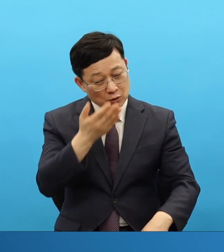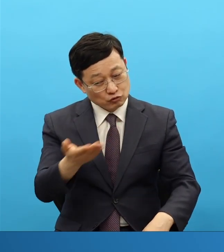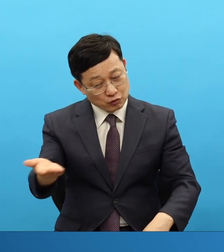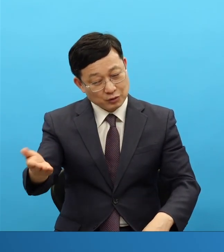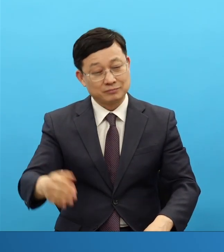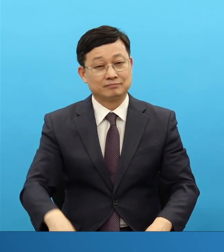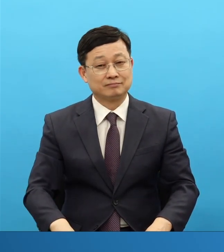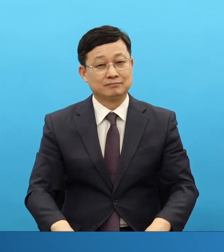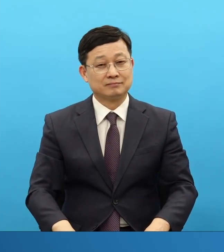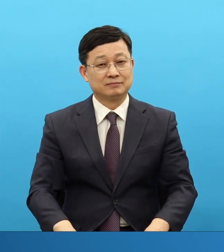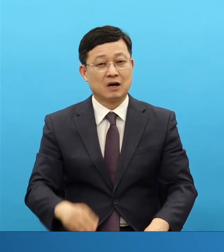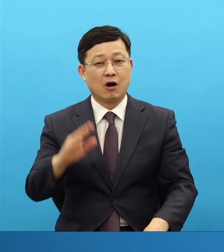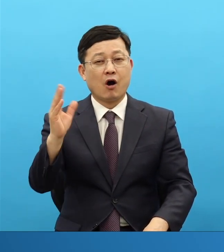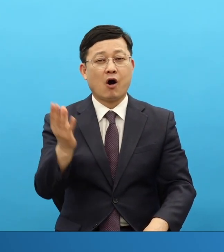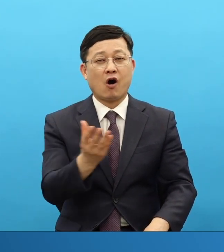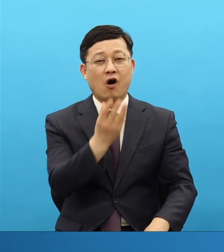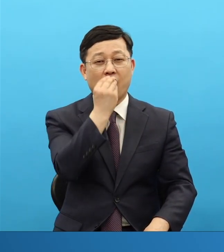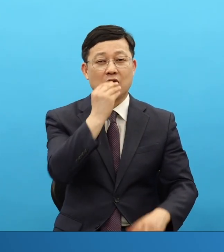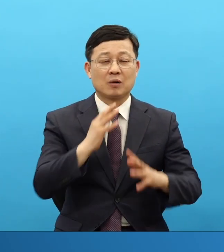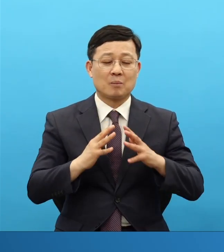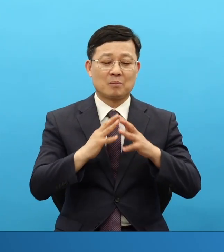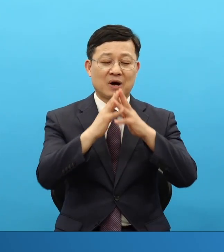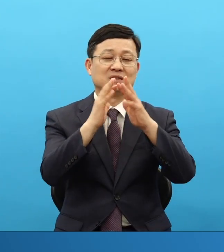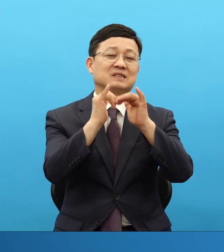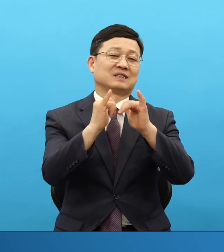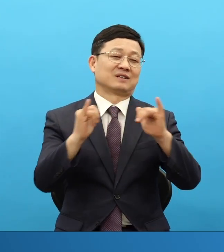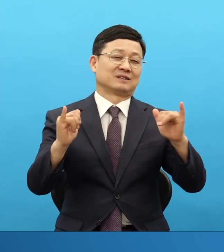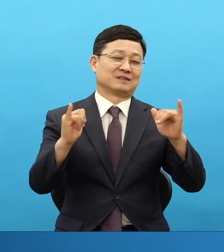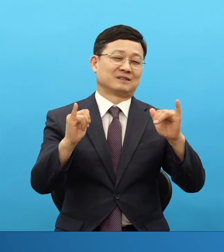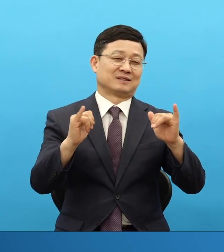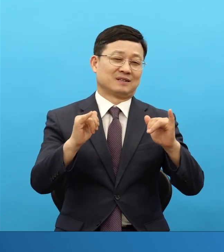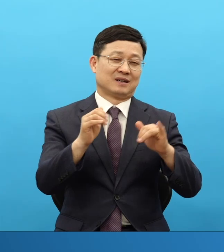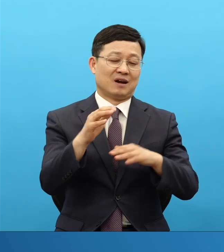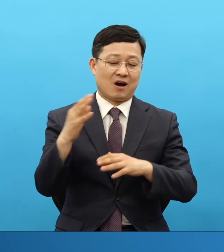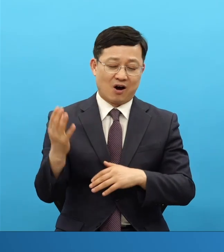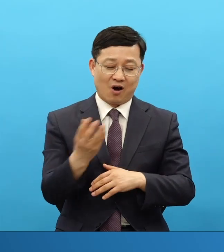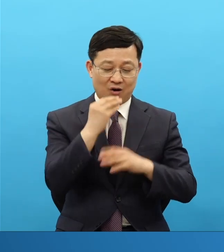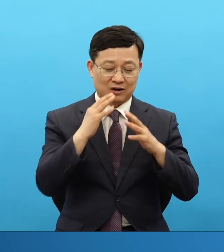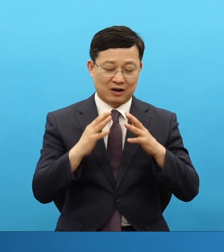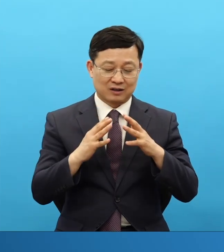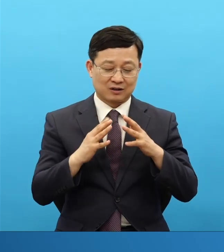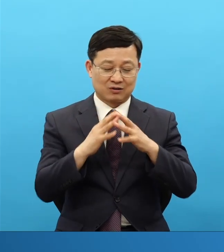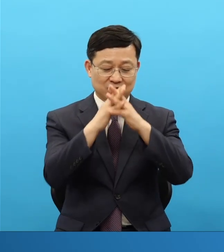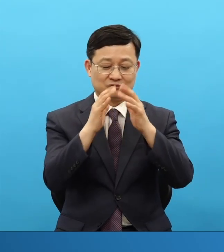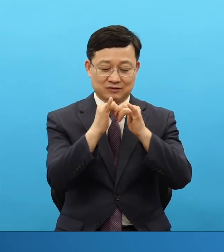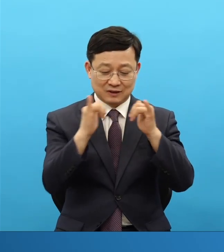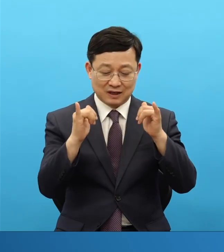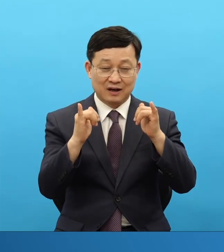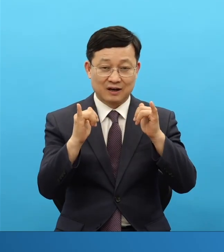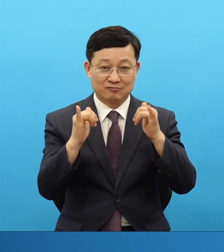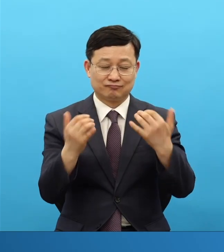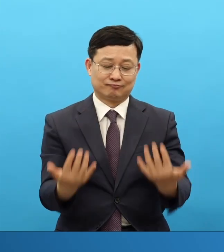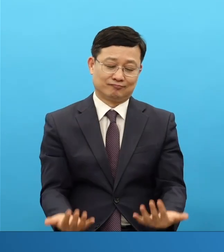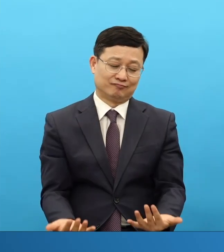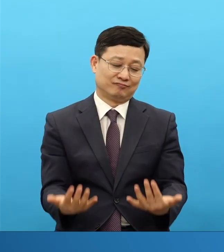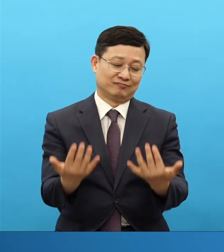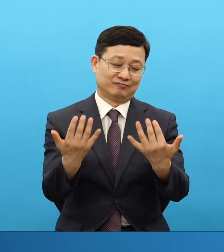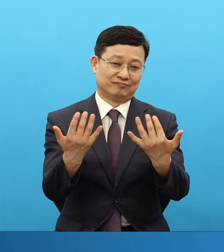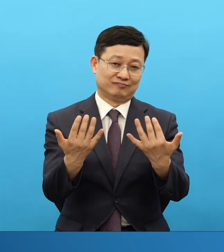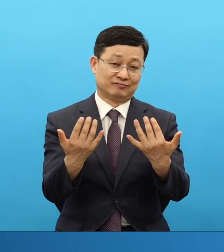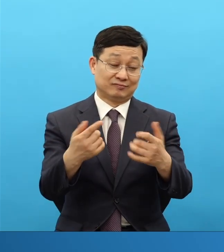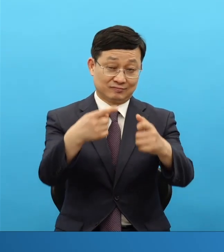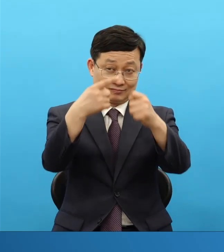전쟁이, It is a Mason battle, 홀리 메이션. the Holy Mason. 요게 중직자가 누려야